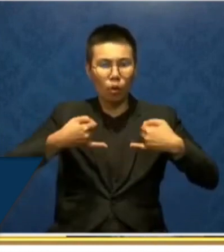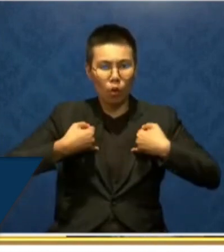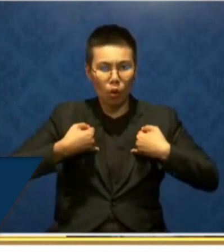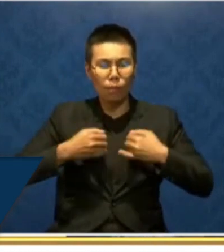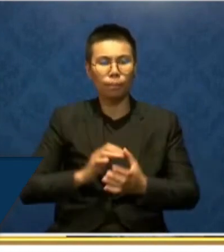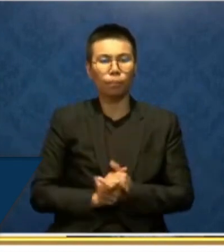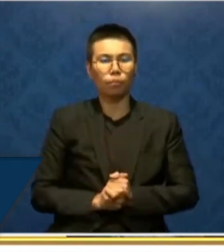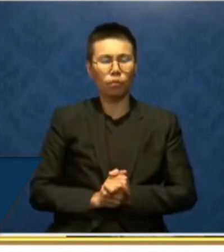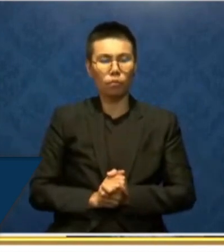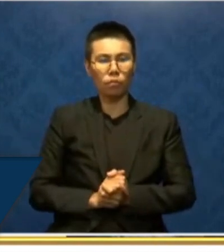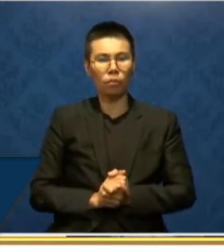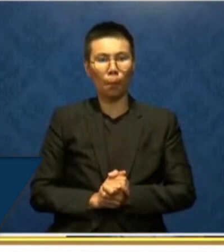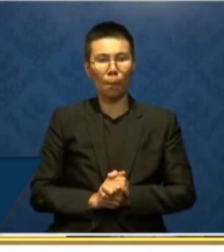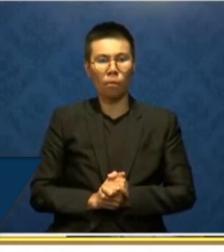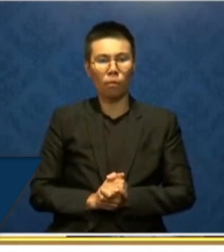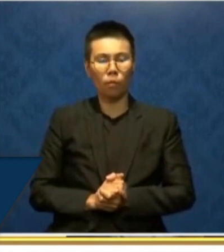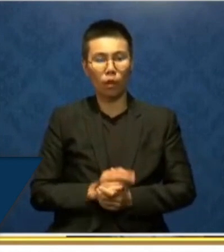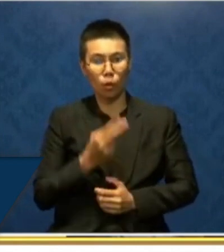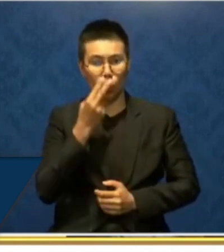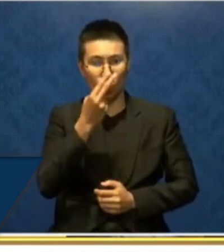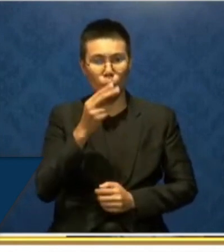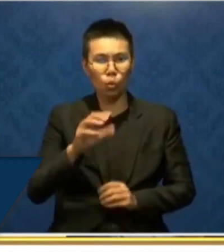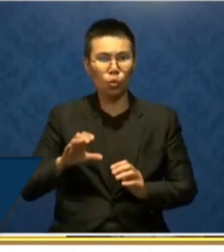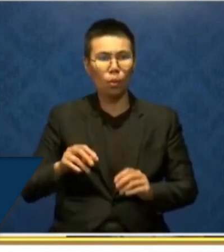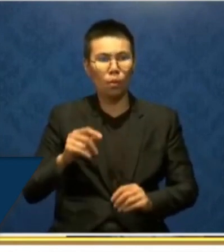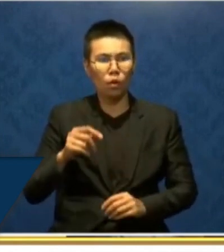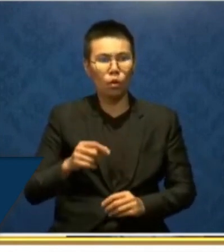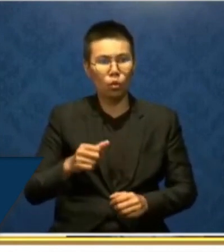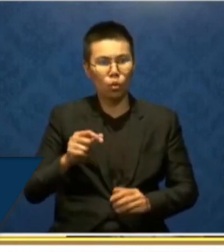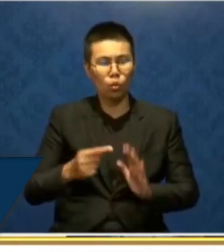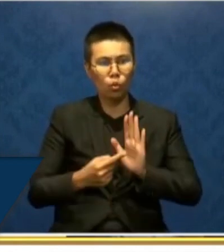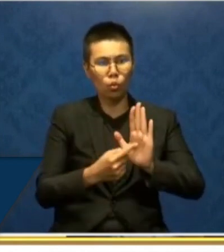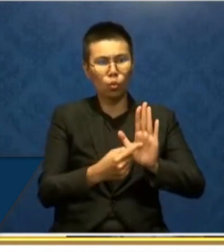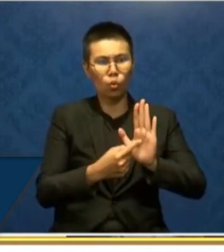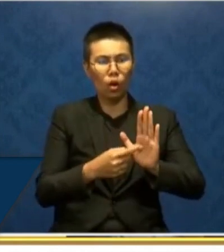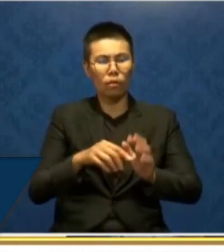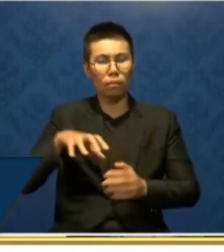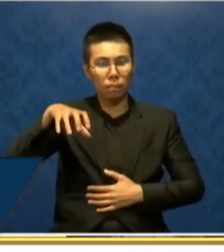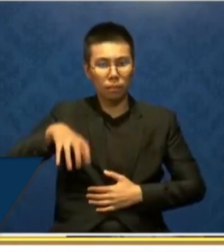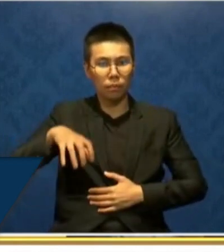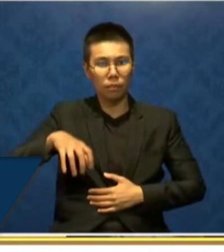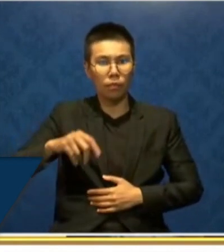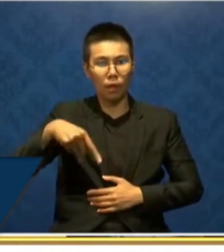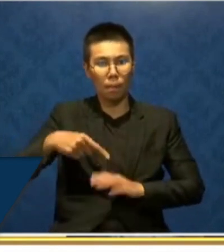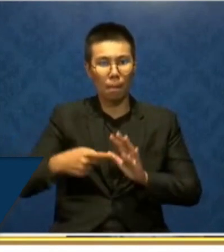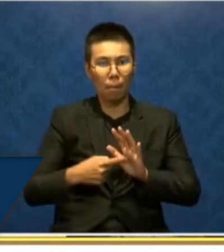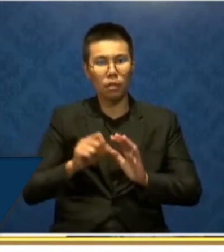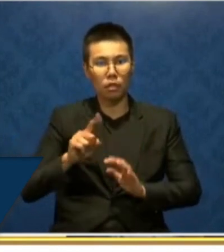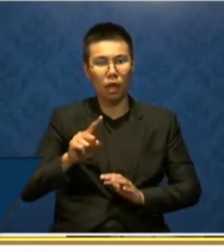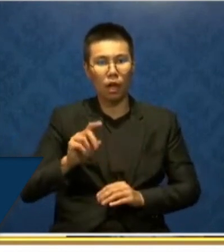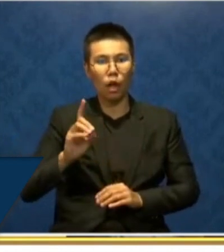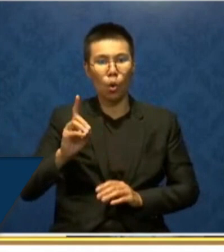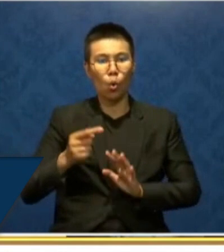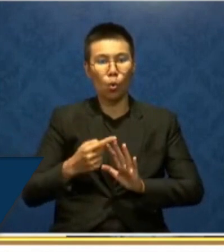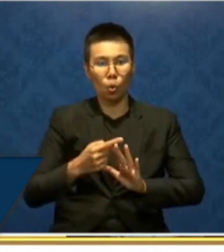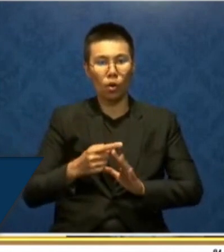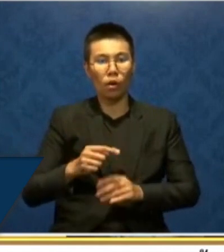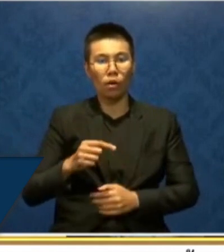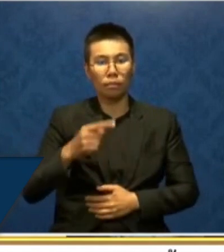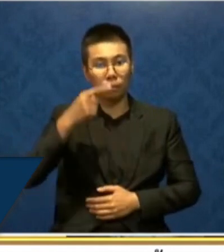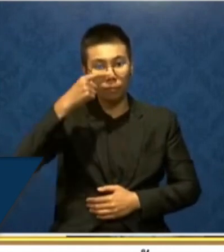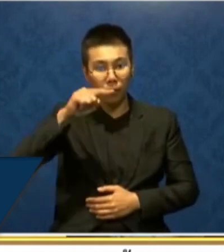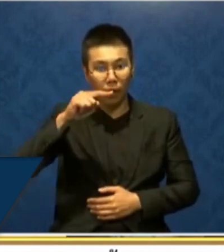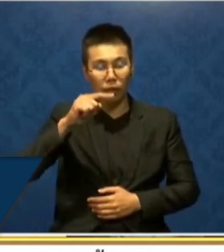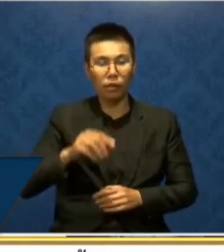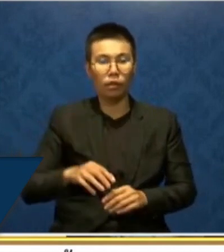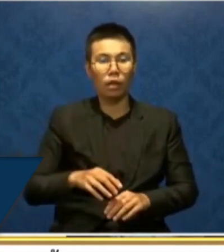มจะยกตัวอย่างให้ท่านประธานได้เห็นภาพนะครับว่าที่ราชพัสดุนะครับที่ของประเทศไทยเนี่ยกระทรวงกลาโหม